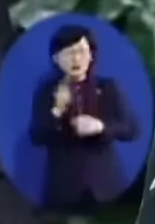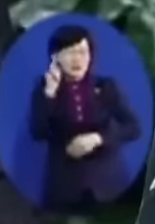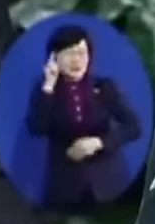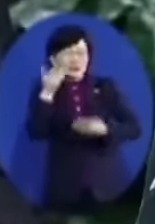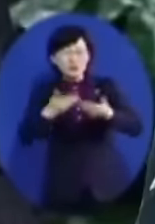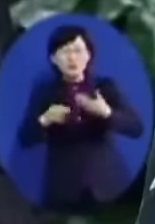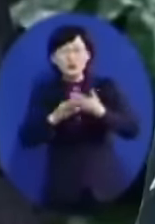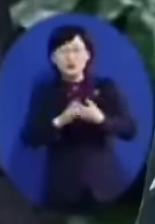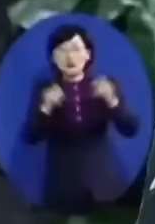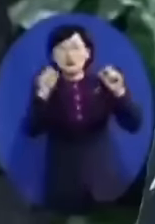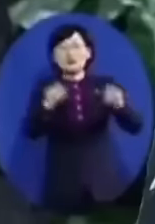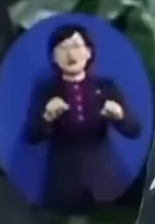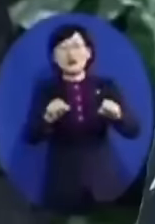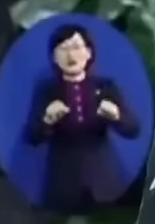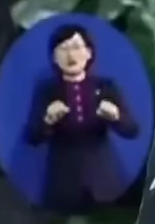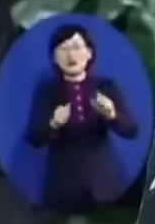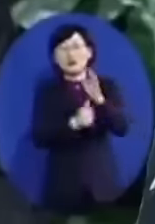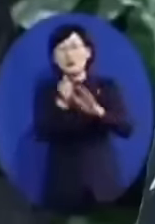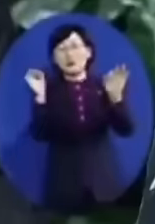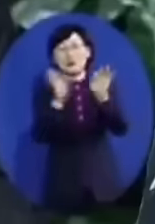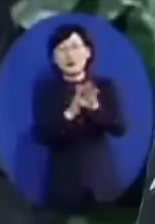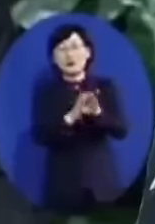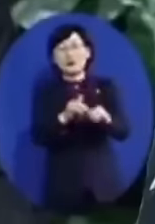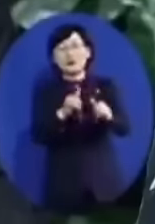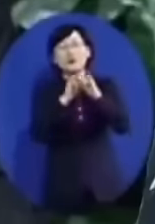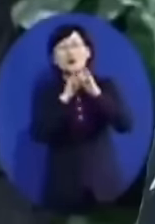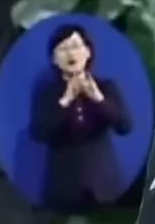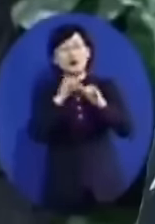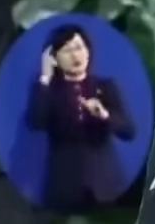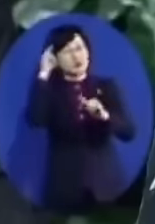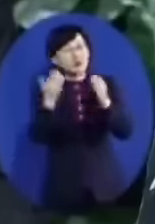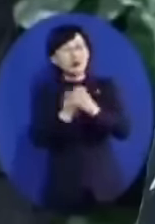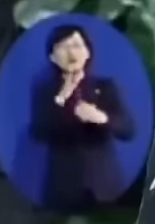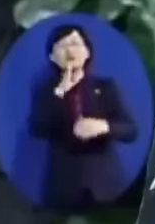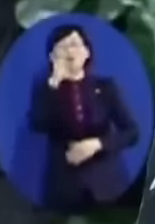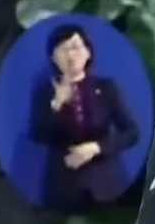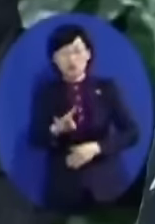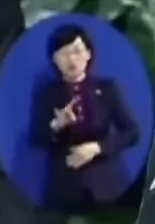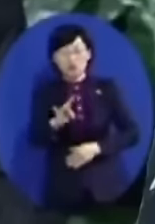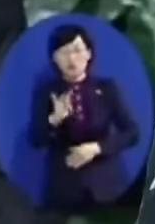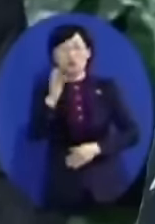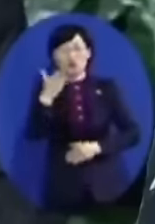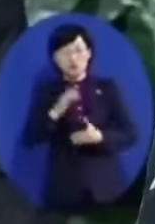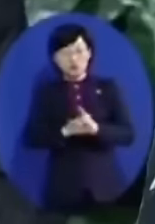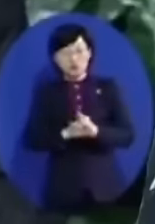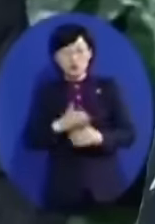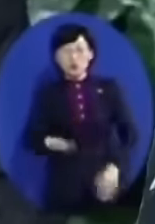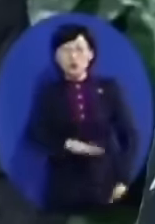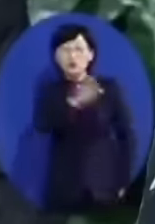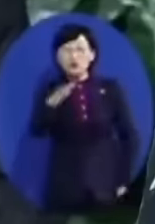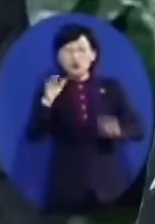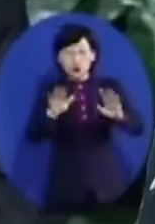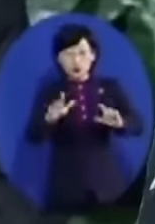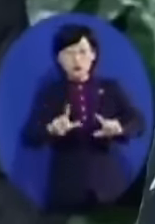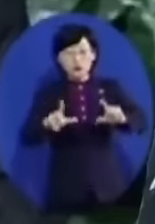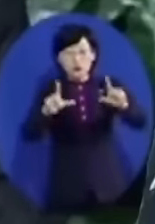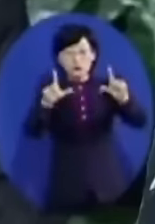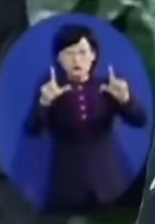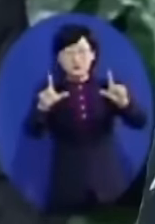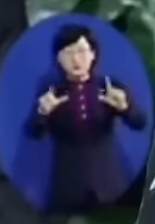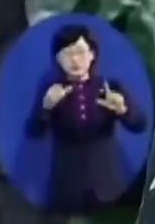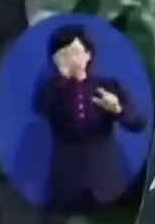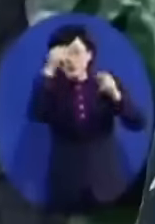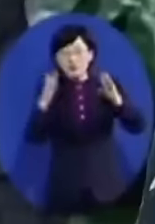없어지고 자살하려고 하는 사람들이 생기는 것은 당연한 이치인 것입니다. 우리 오늘날